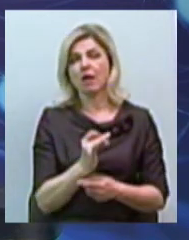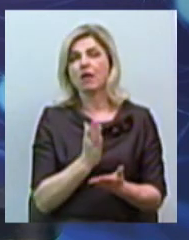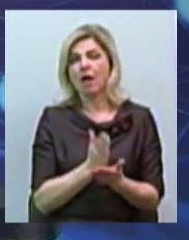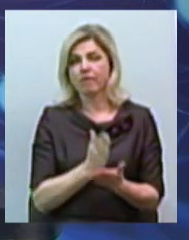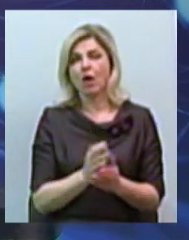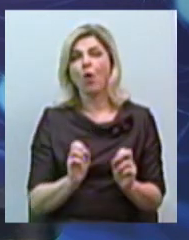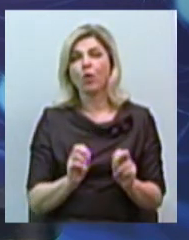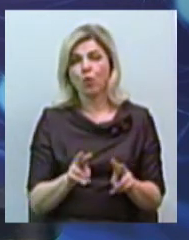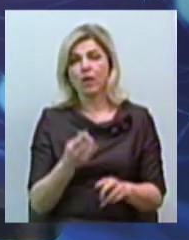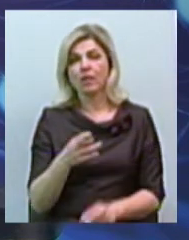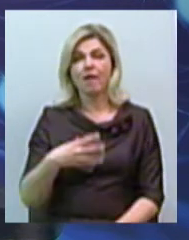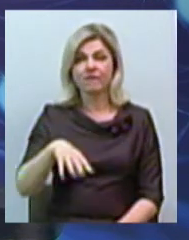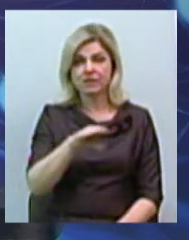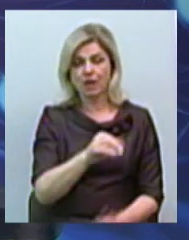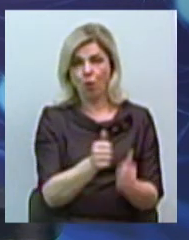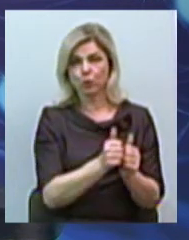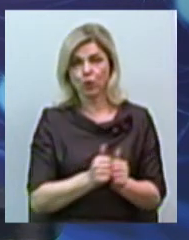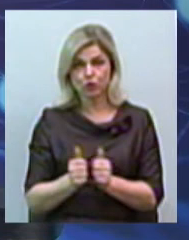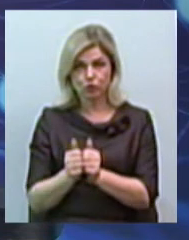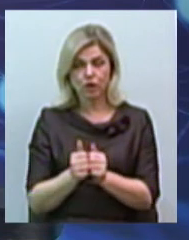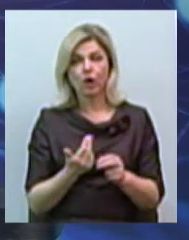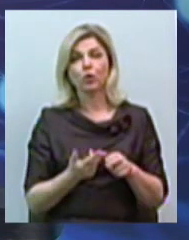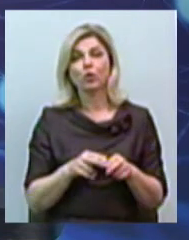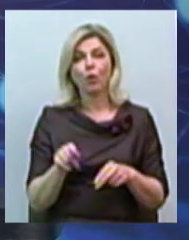для всіх оточуючись. Тому,